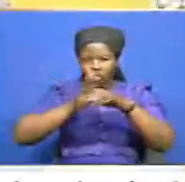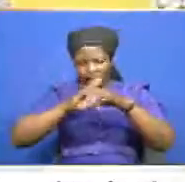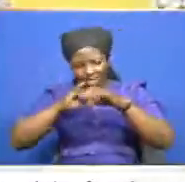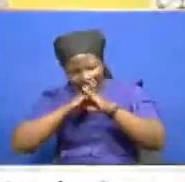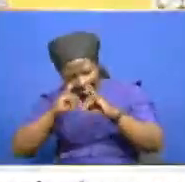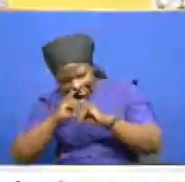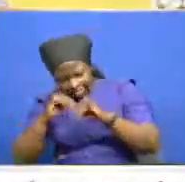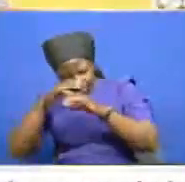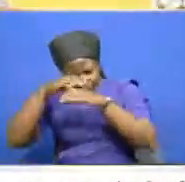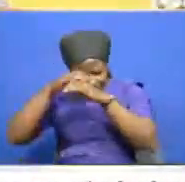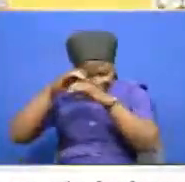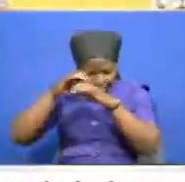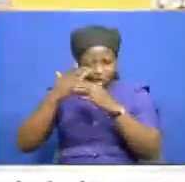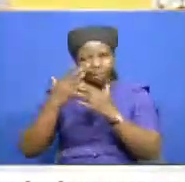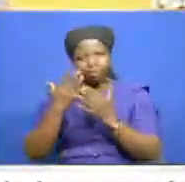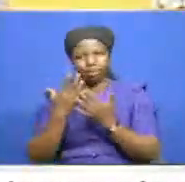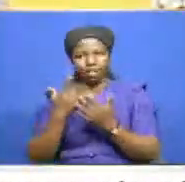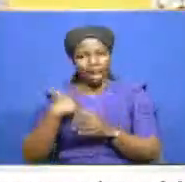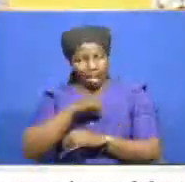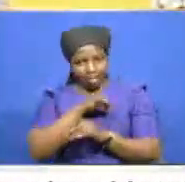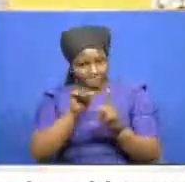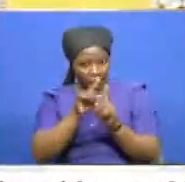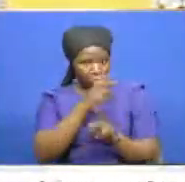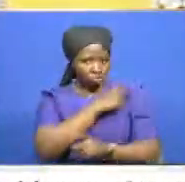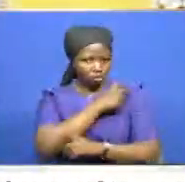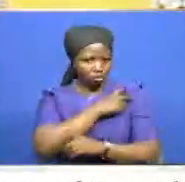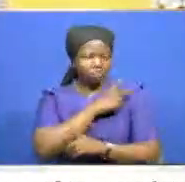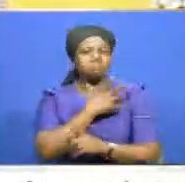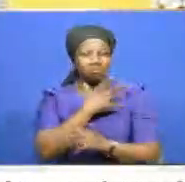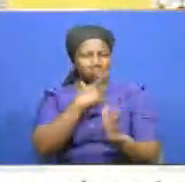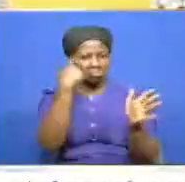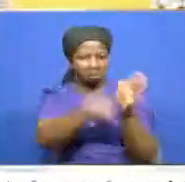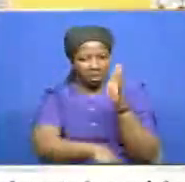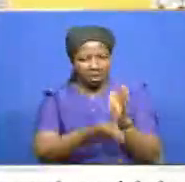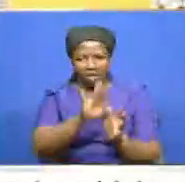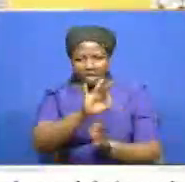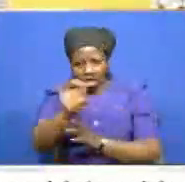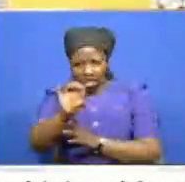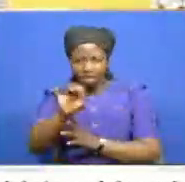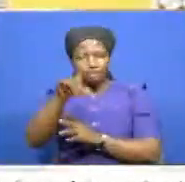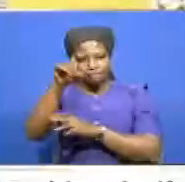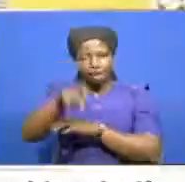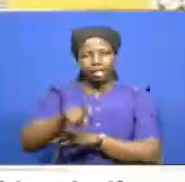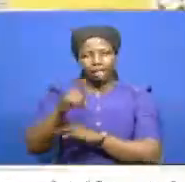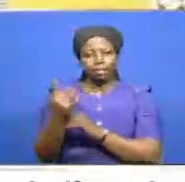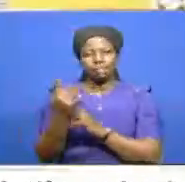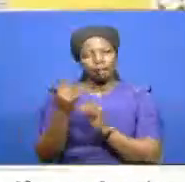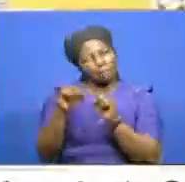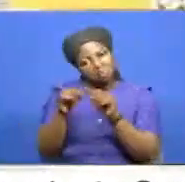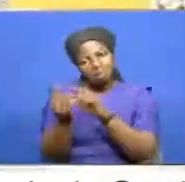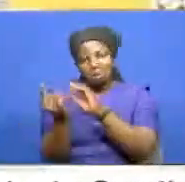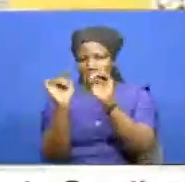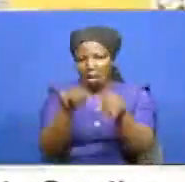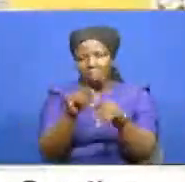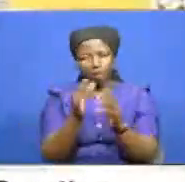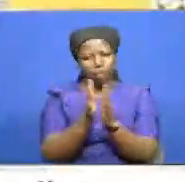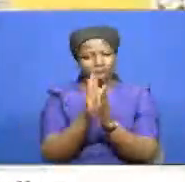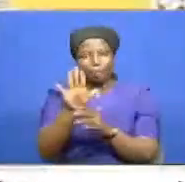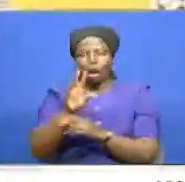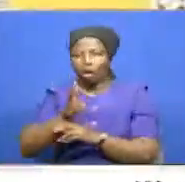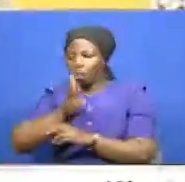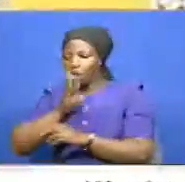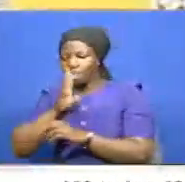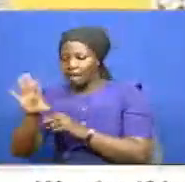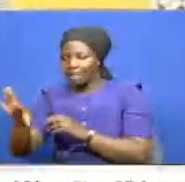maji, is a consultancy, tuna charge pesa. Unaweza kuja uko na sambuli yako ya maji